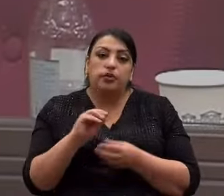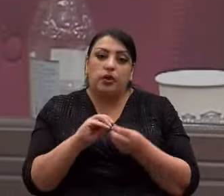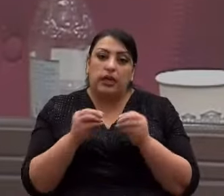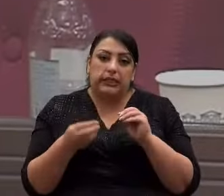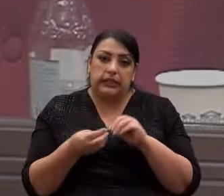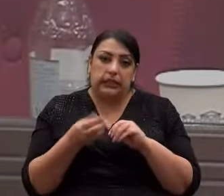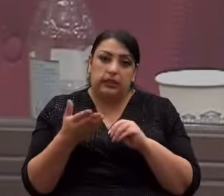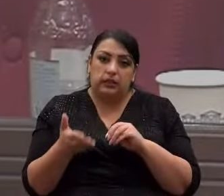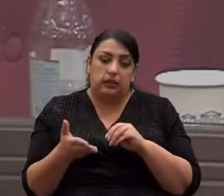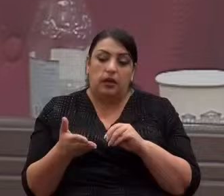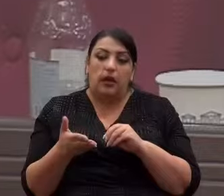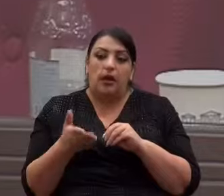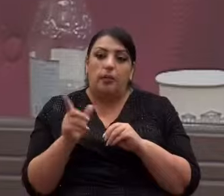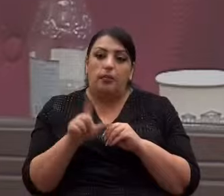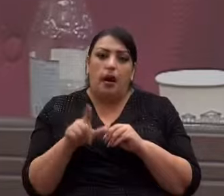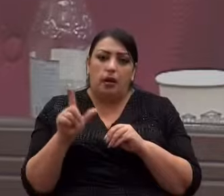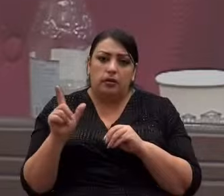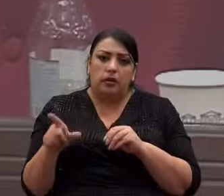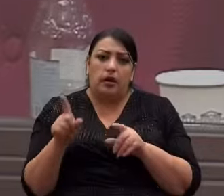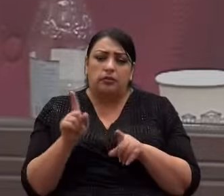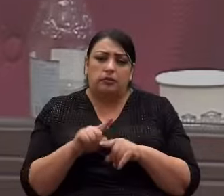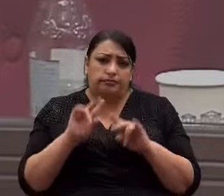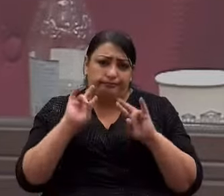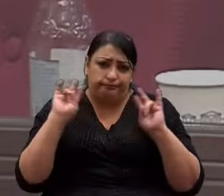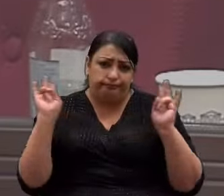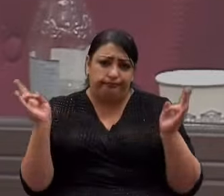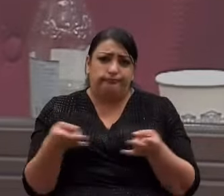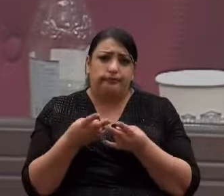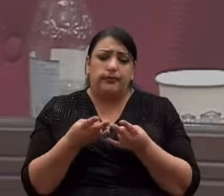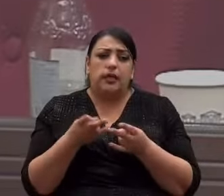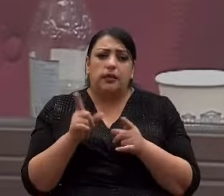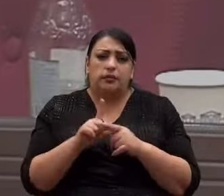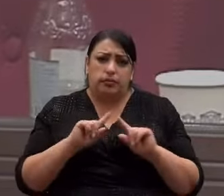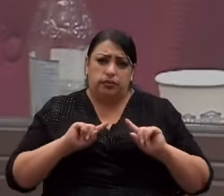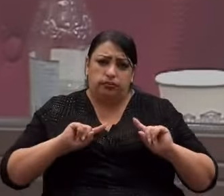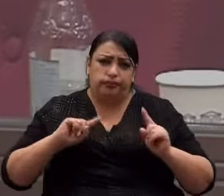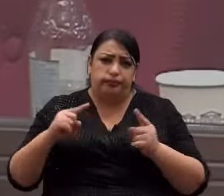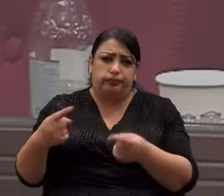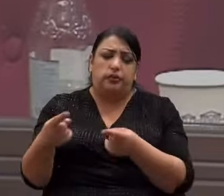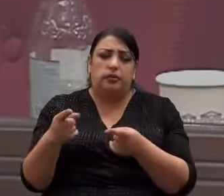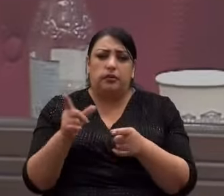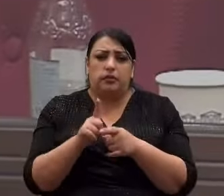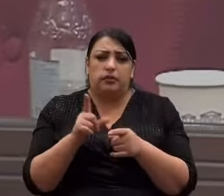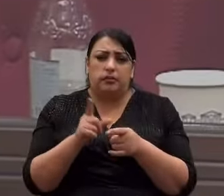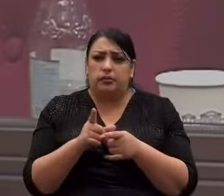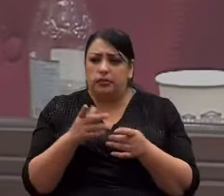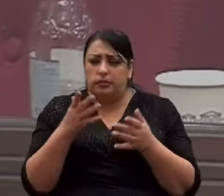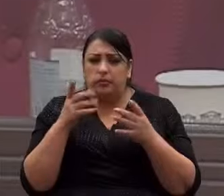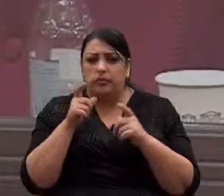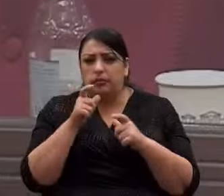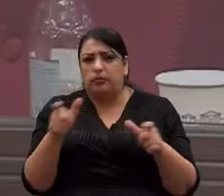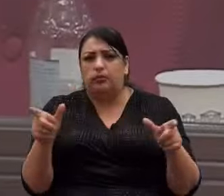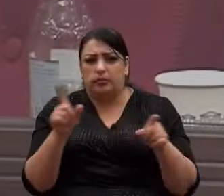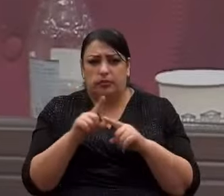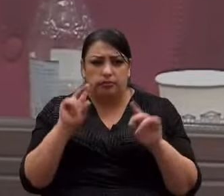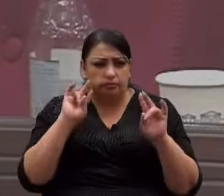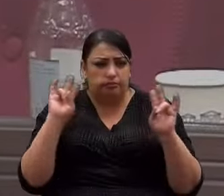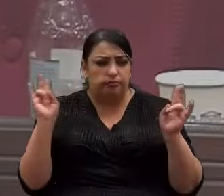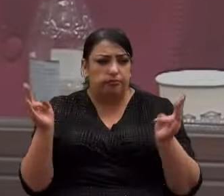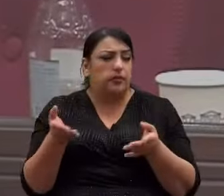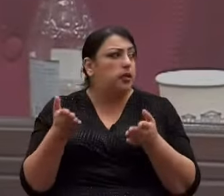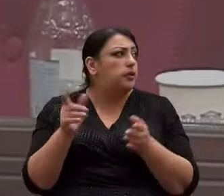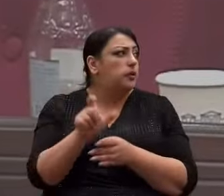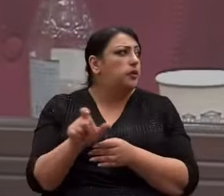մարդկանց մեծ աղմուկով ուրեմն ձերբակալում եք, ասում եք, որ այդ